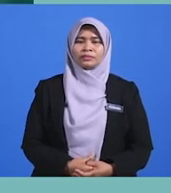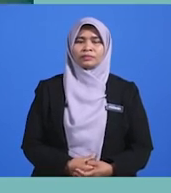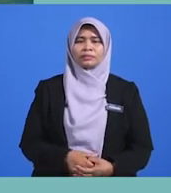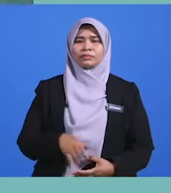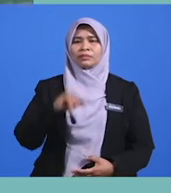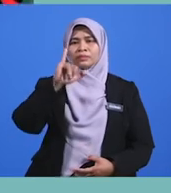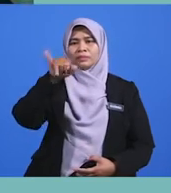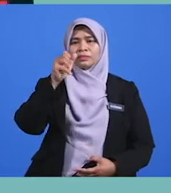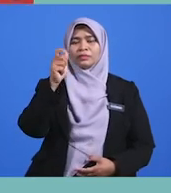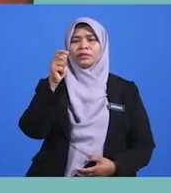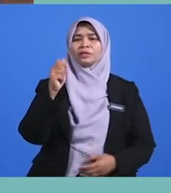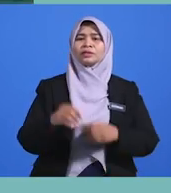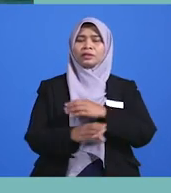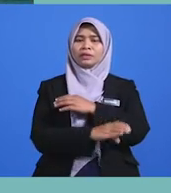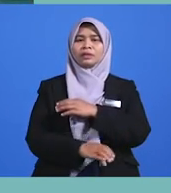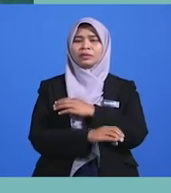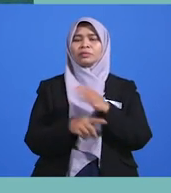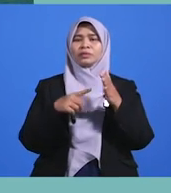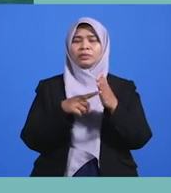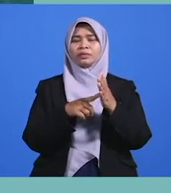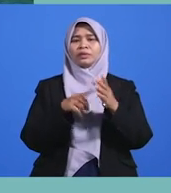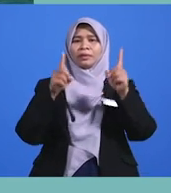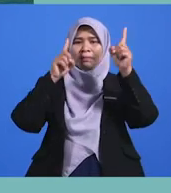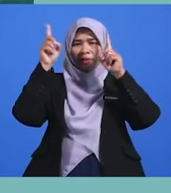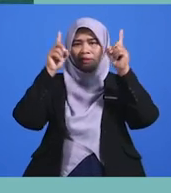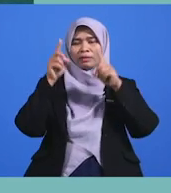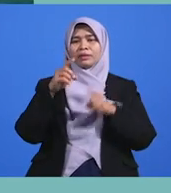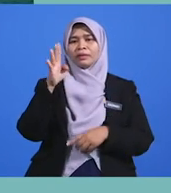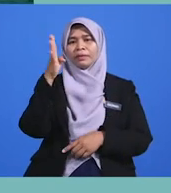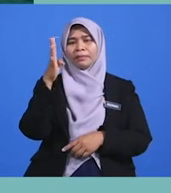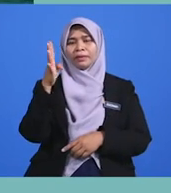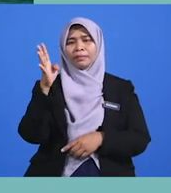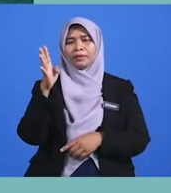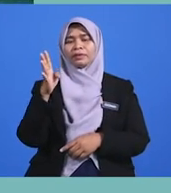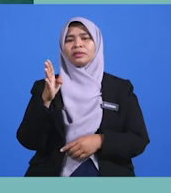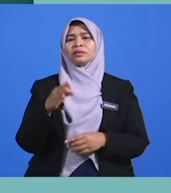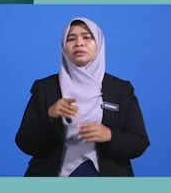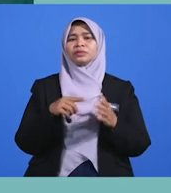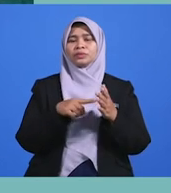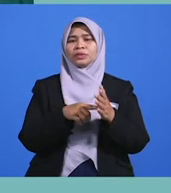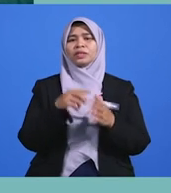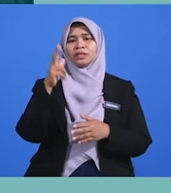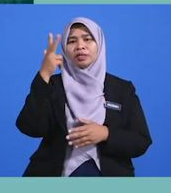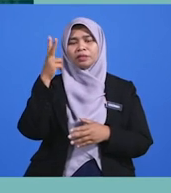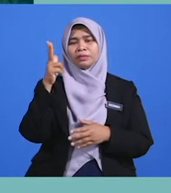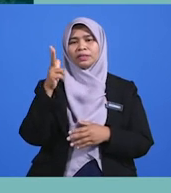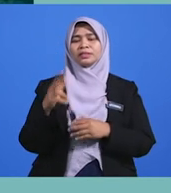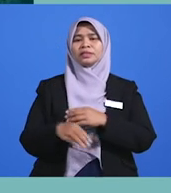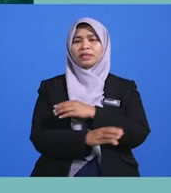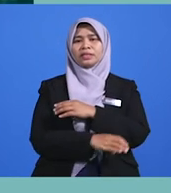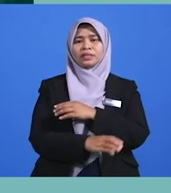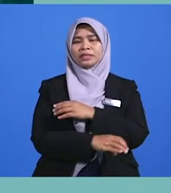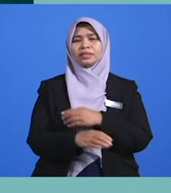Jata Negara menunjukkan bintang pecah 14 menandakan 13 buah negeri dan kerajaan